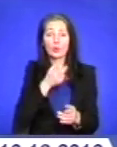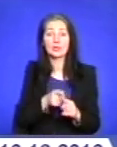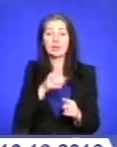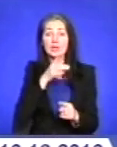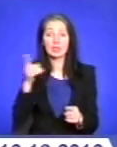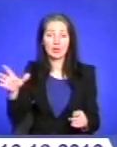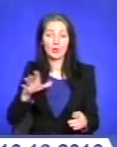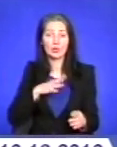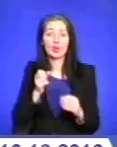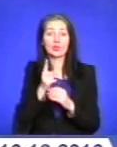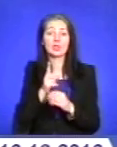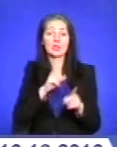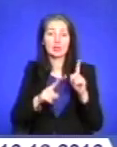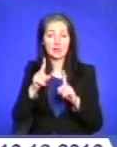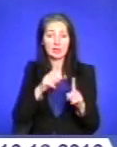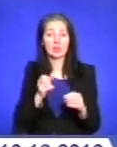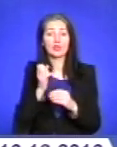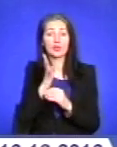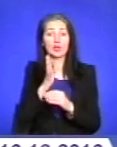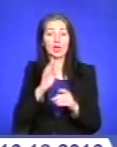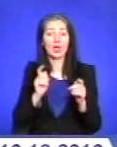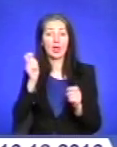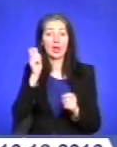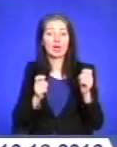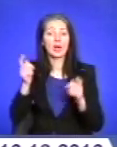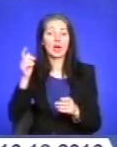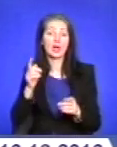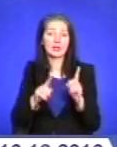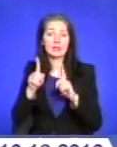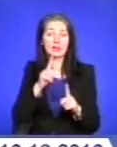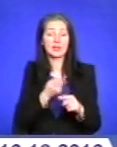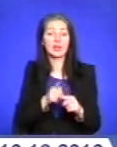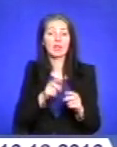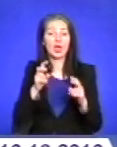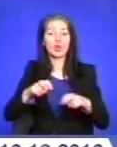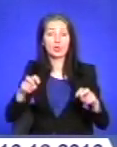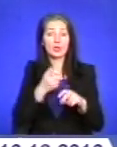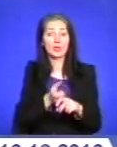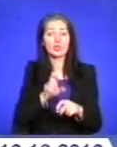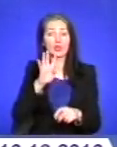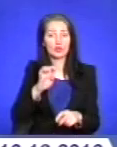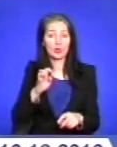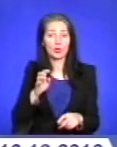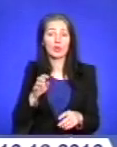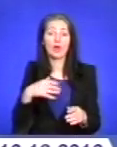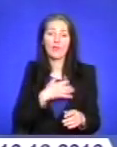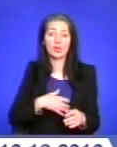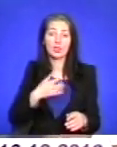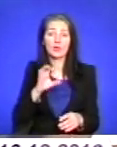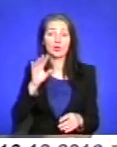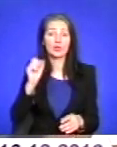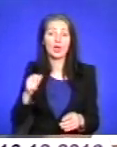відбулося 11 пленарних засідань та 4 сесії, на яких розглянули більше 400 важливих соціально-економічних